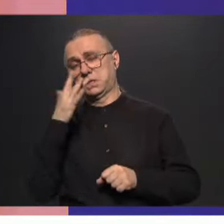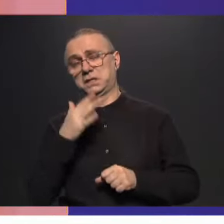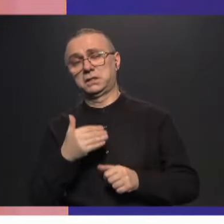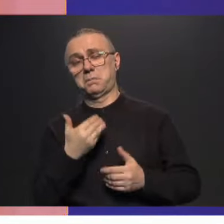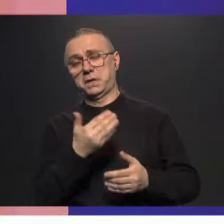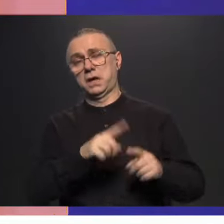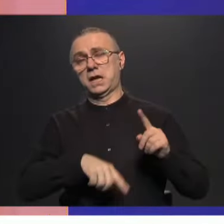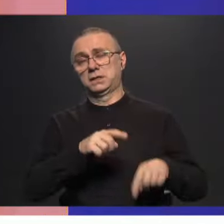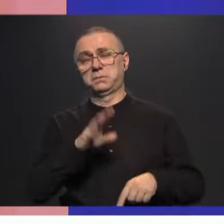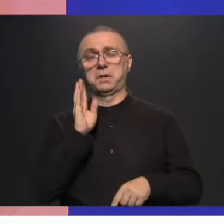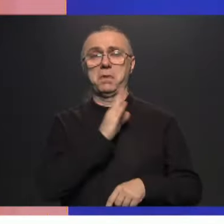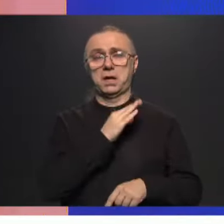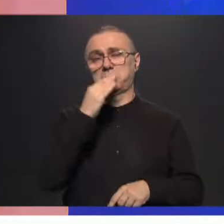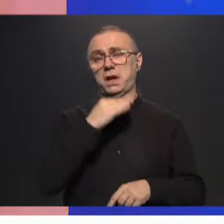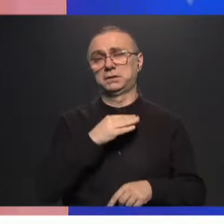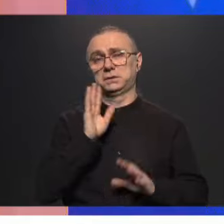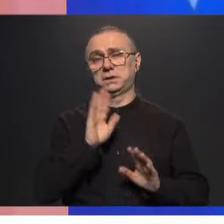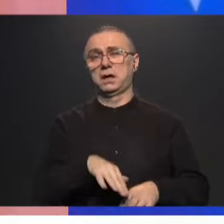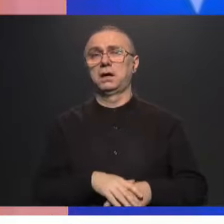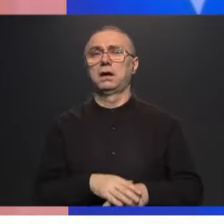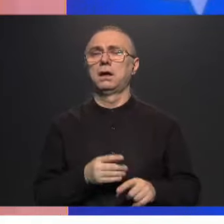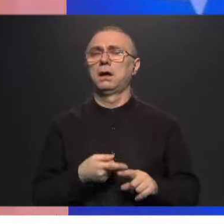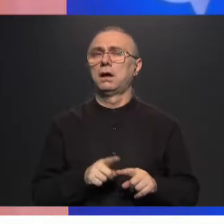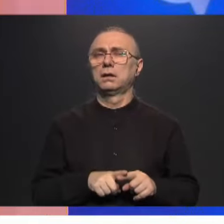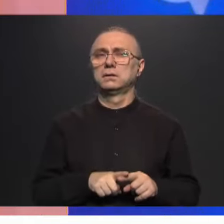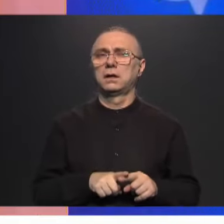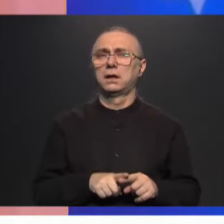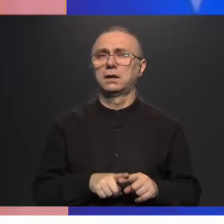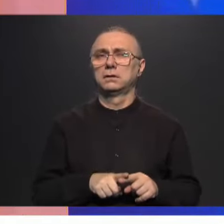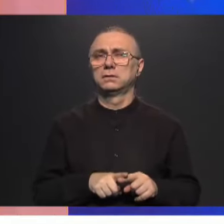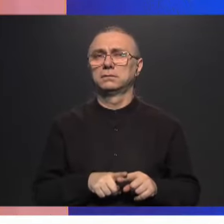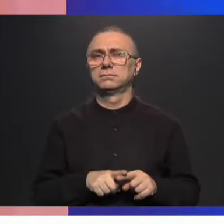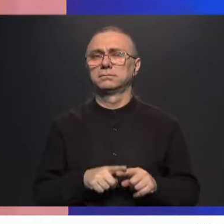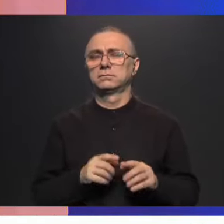есть при матери, при отце, это некое